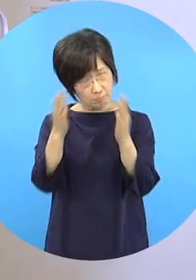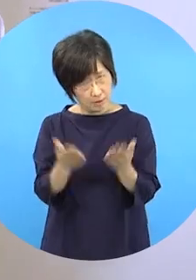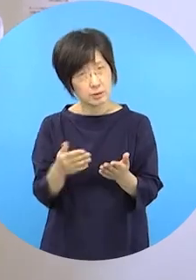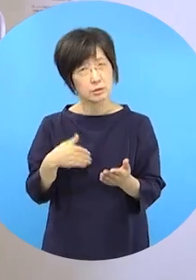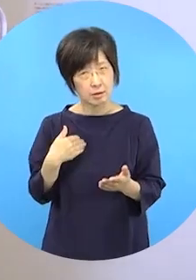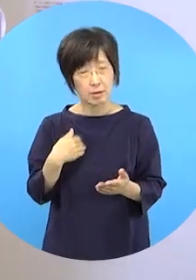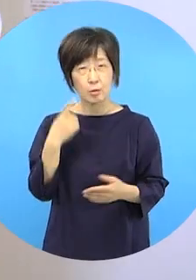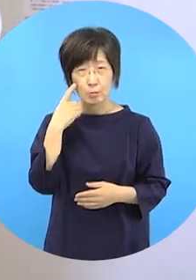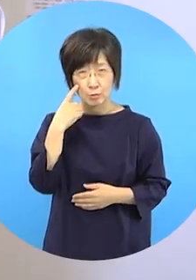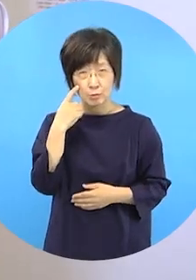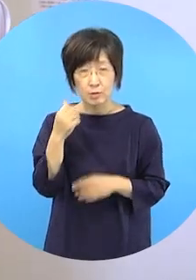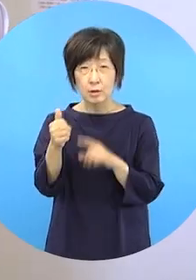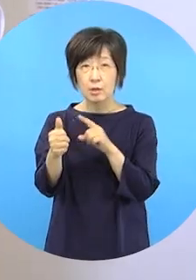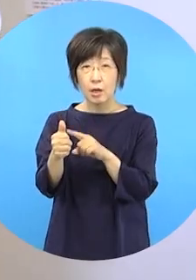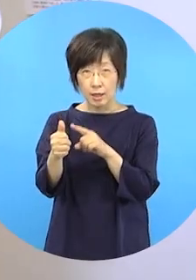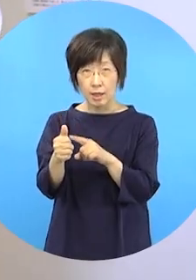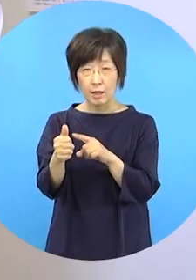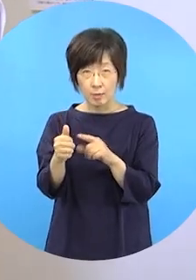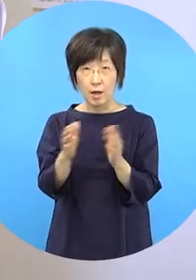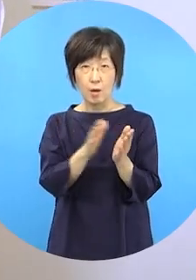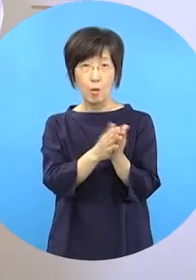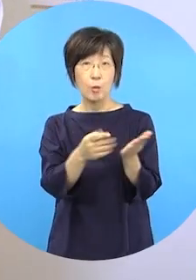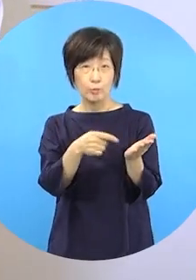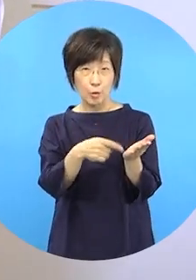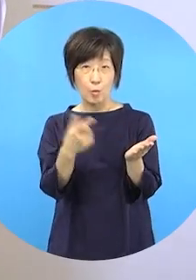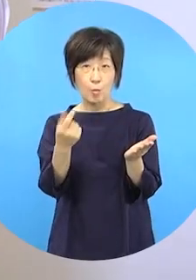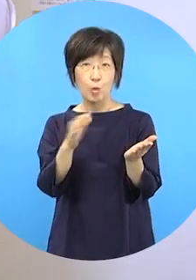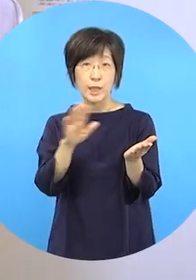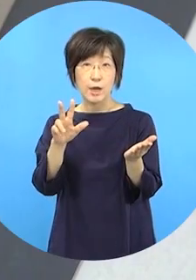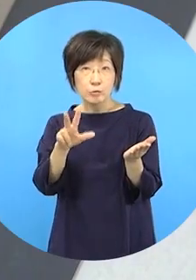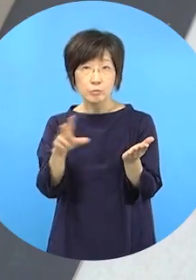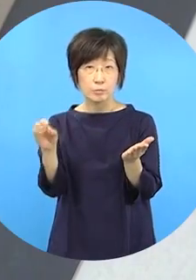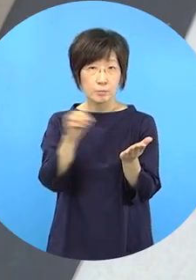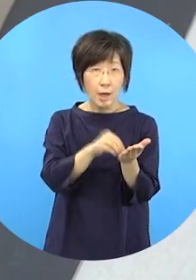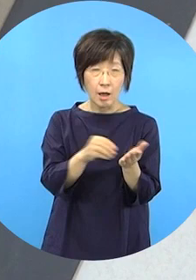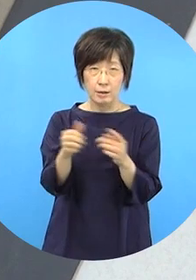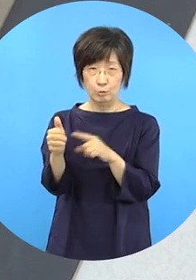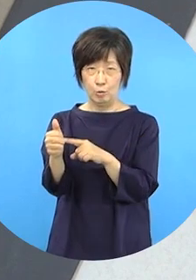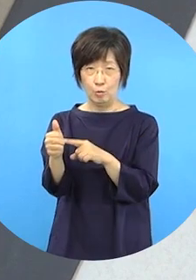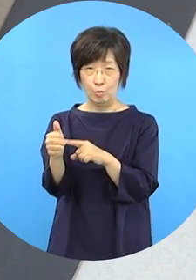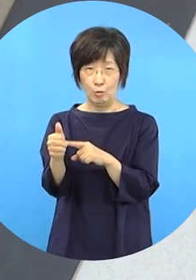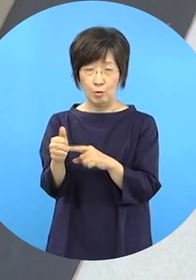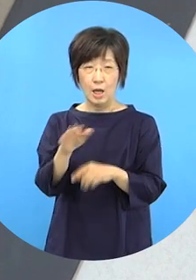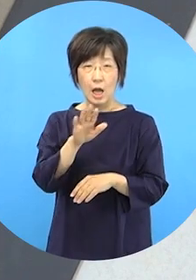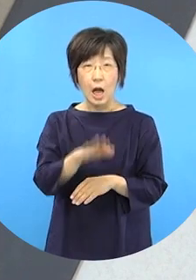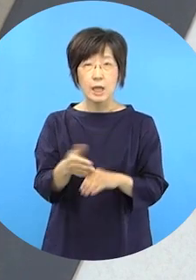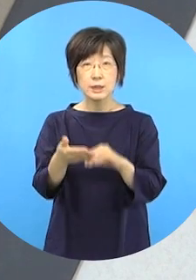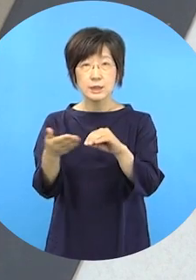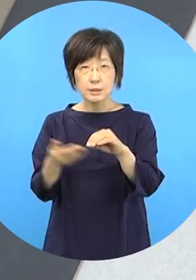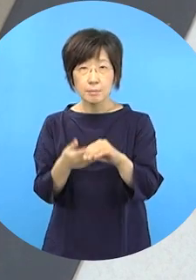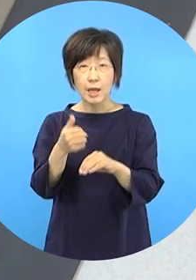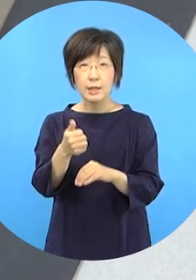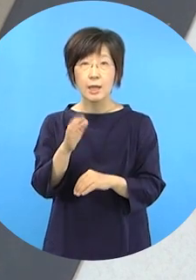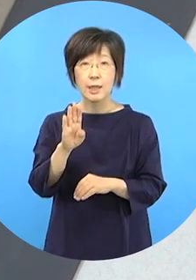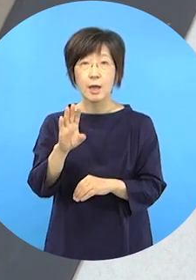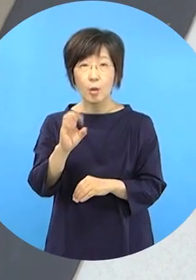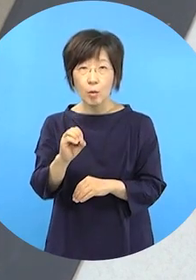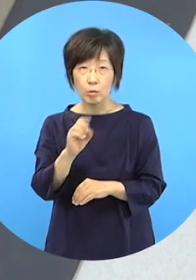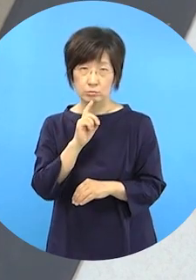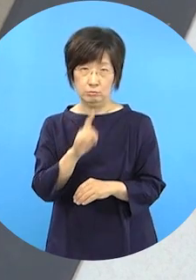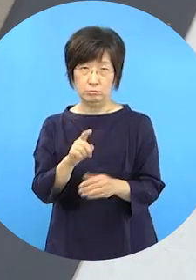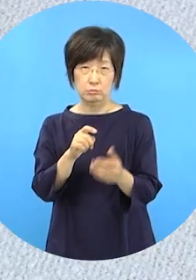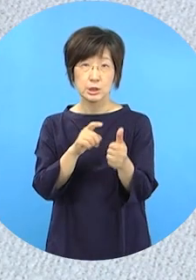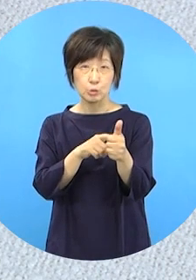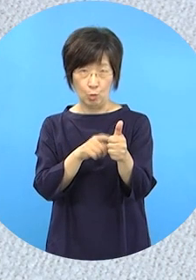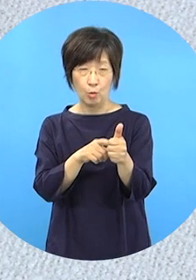、実はこの人、小説のモデルにもなった人なんです。有島武夫という文学者がいまして、その人